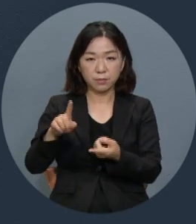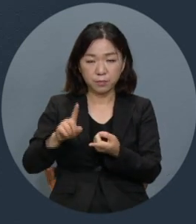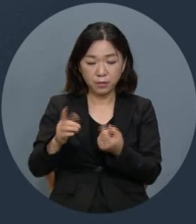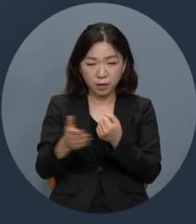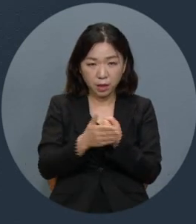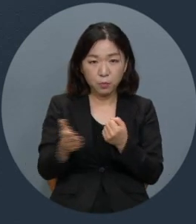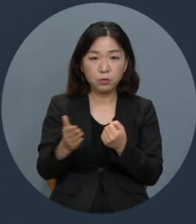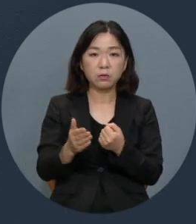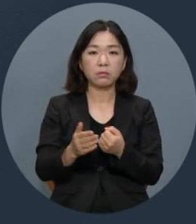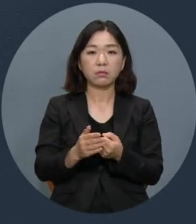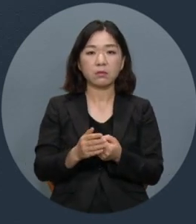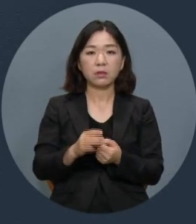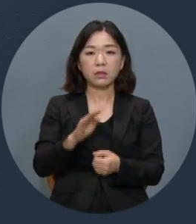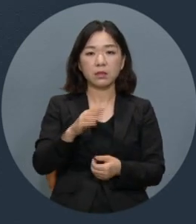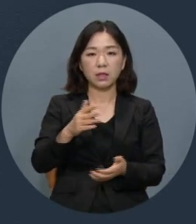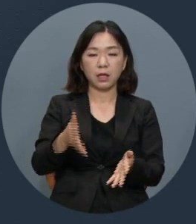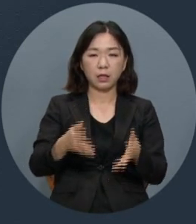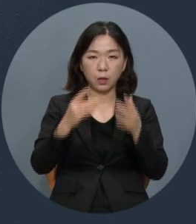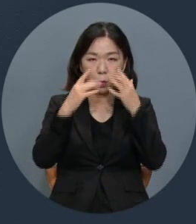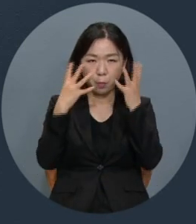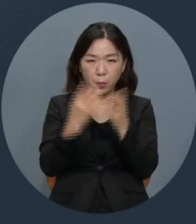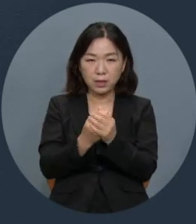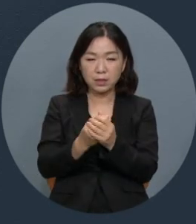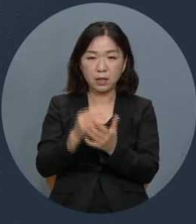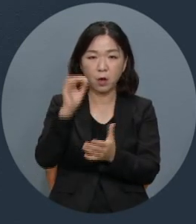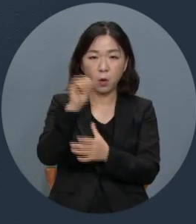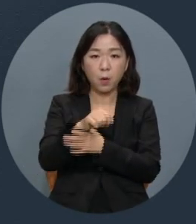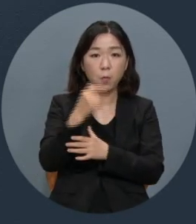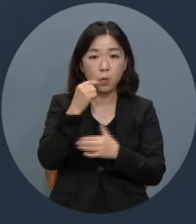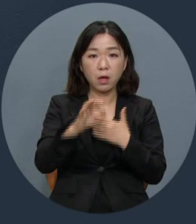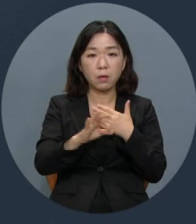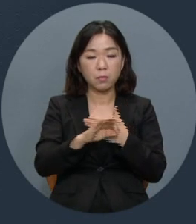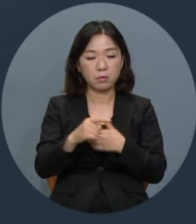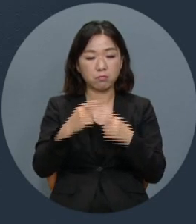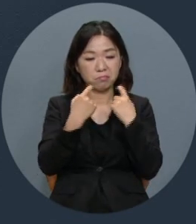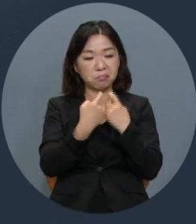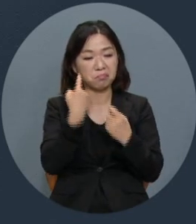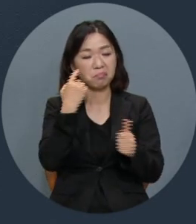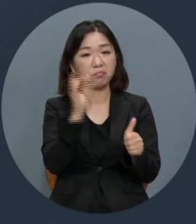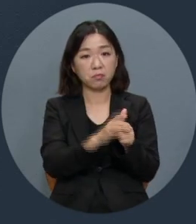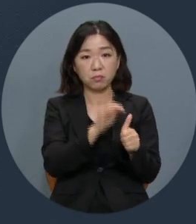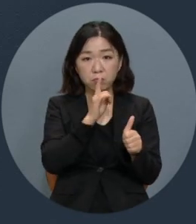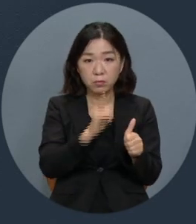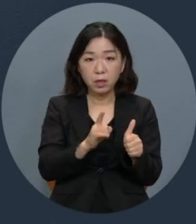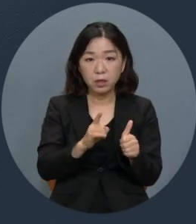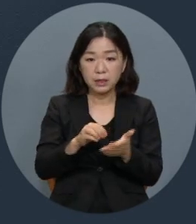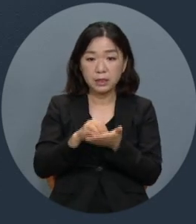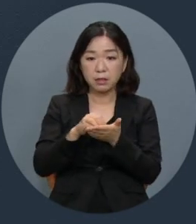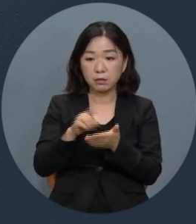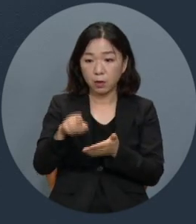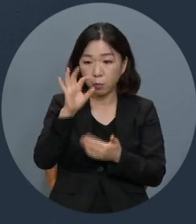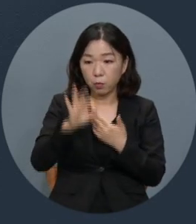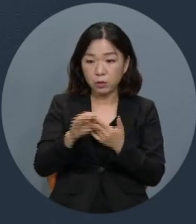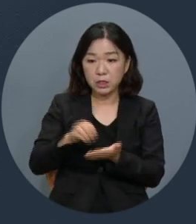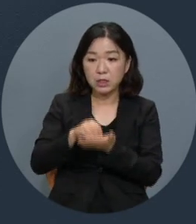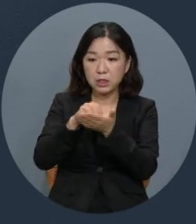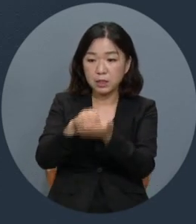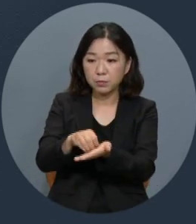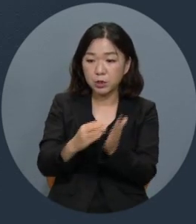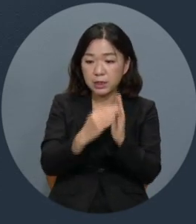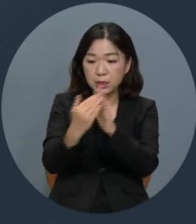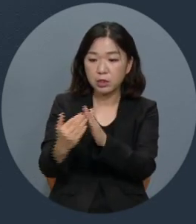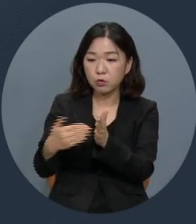있다고 적혀 있지만 정작 같은 서류에서 개별 공사는 입주 이후에야 가능하다고 나와